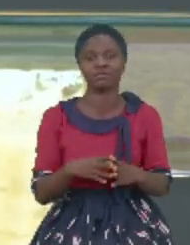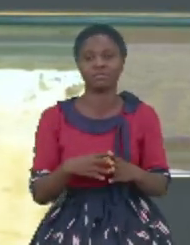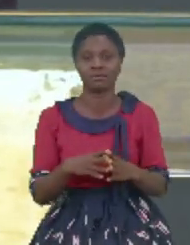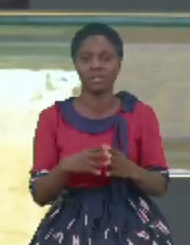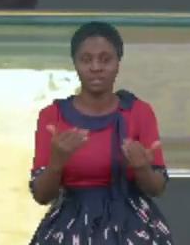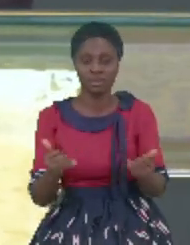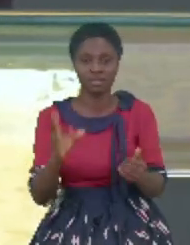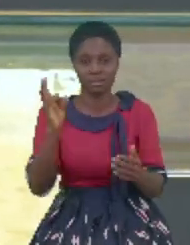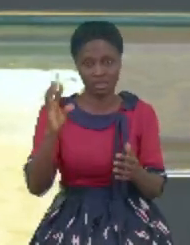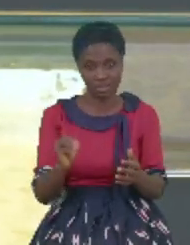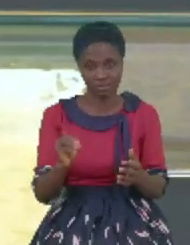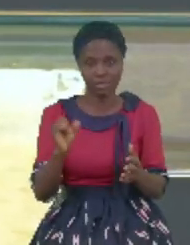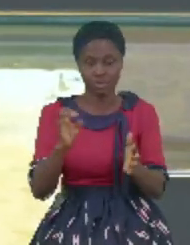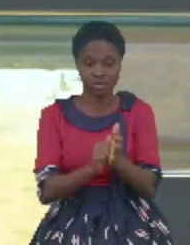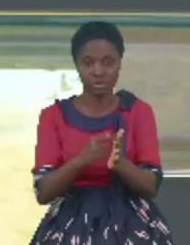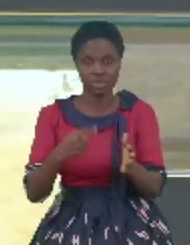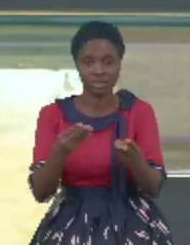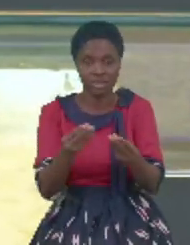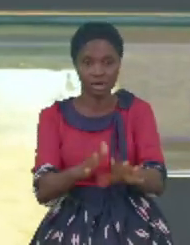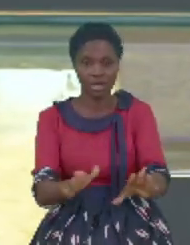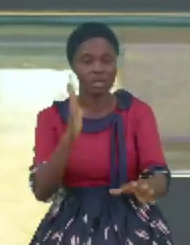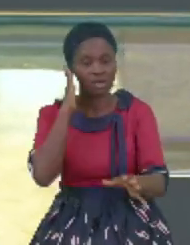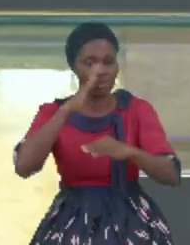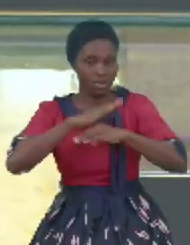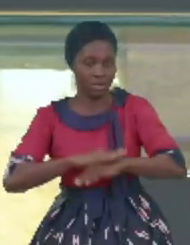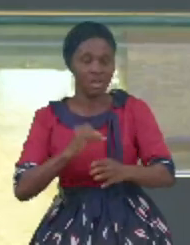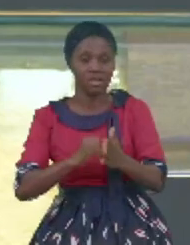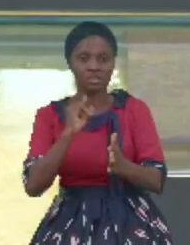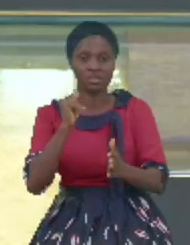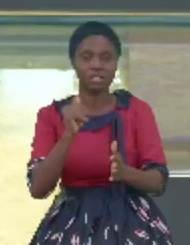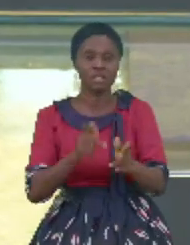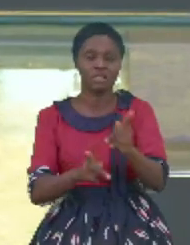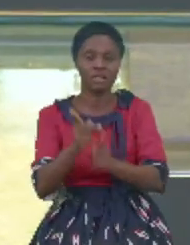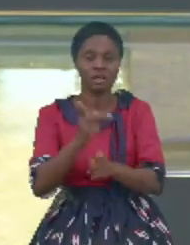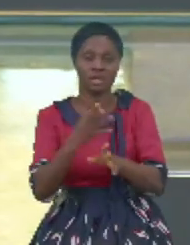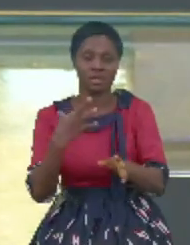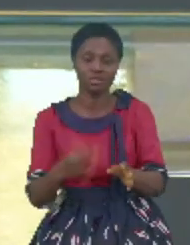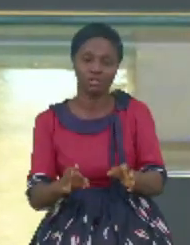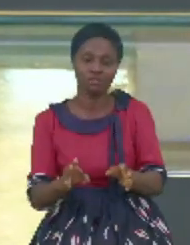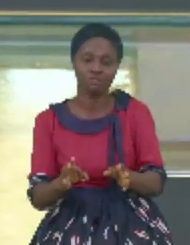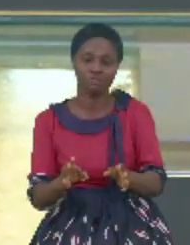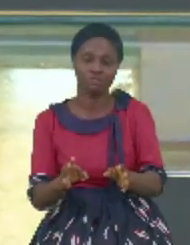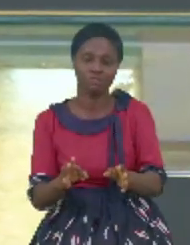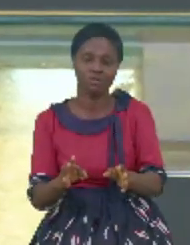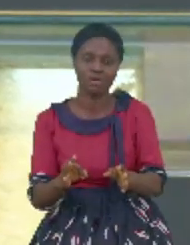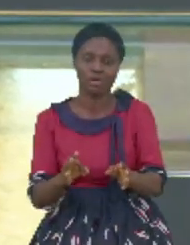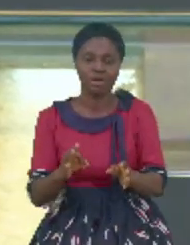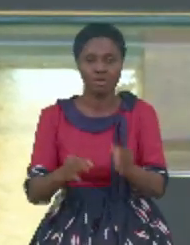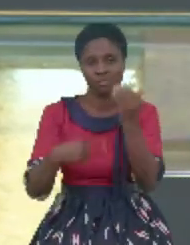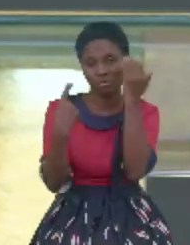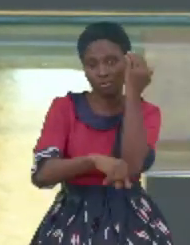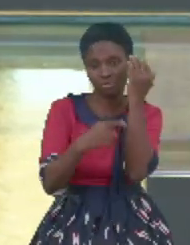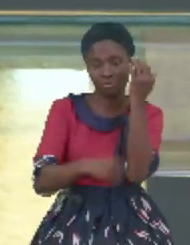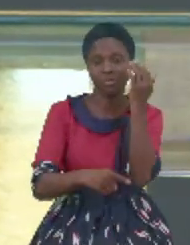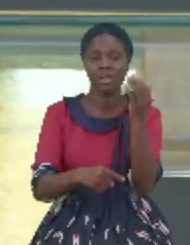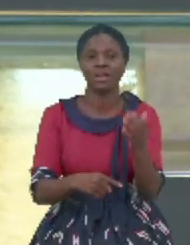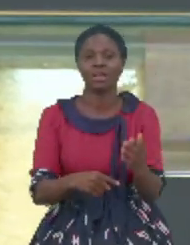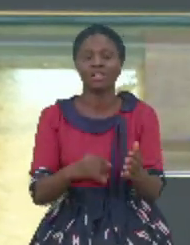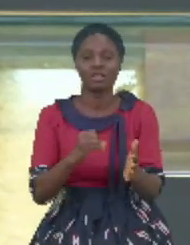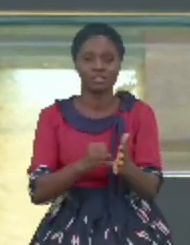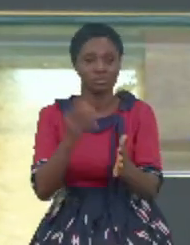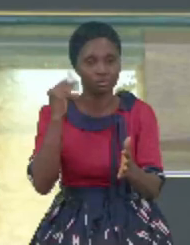que la terre prenne son repos. Alors, c'était une forme de punition, une forme de discipline, une